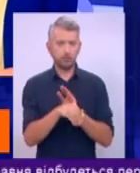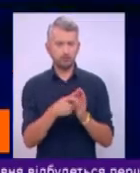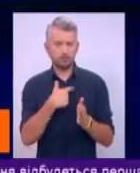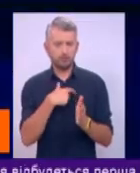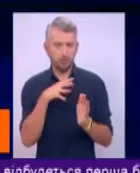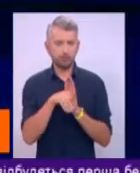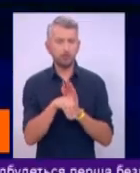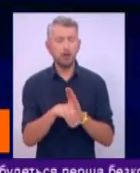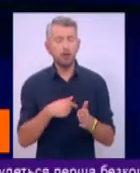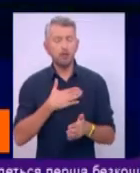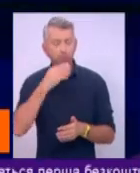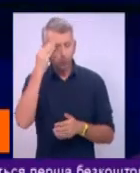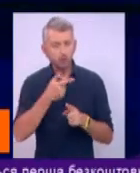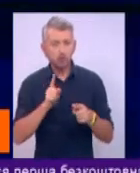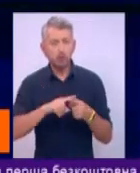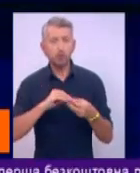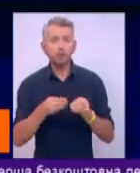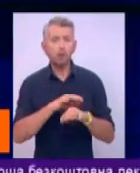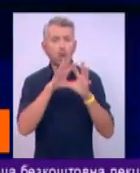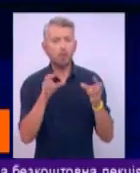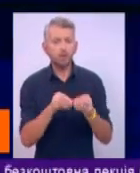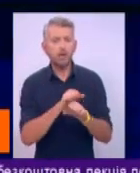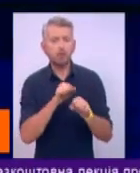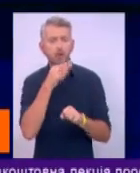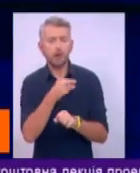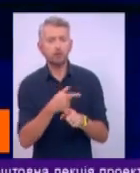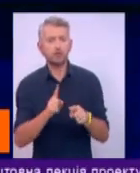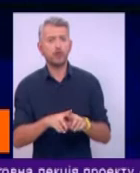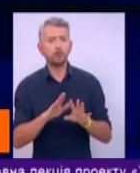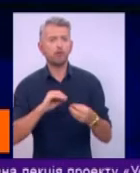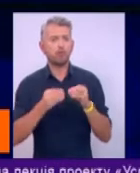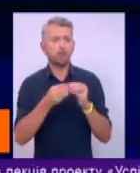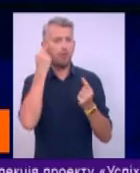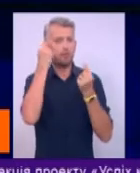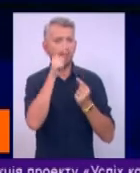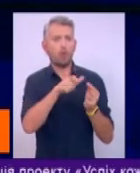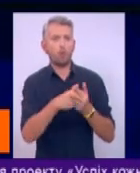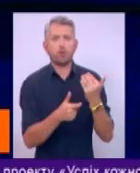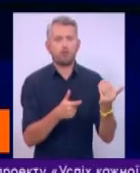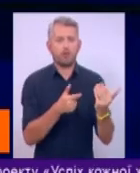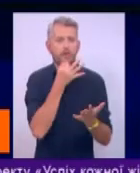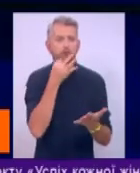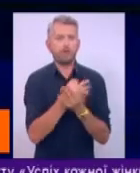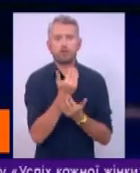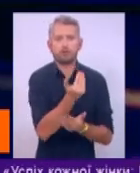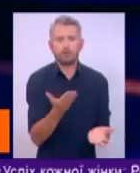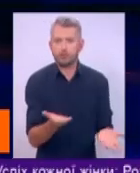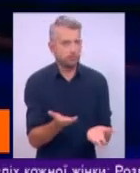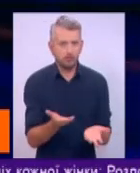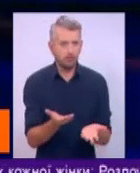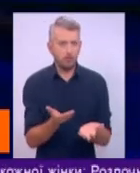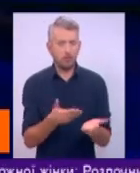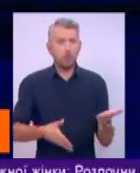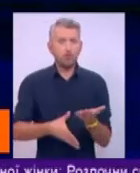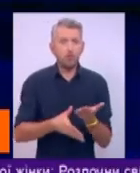на мою думку, взагалі це проблема комплексна. Не можу сказати, що це тільки проблема психологів і відповідальних психологів.